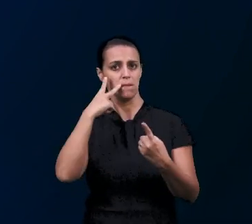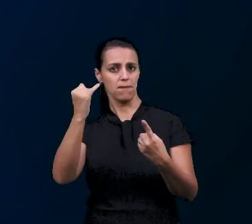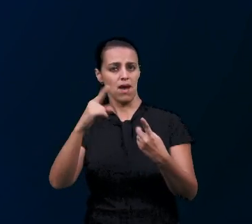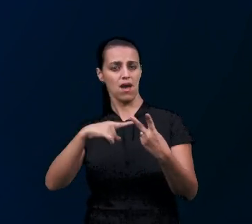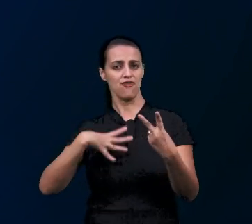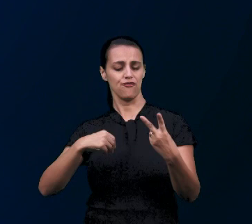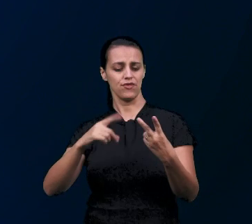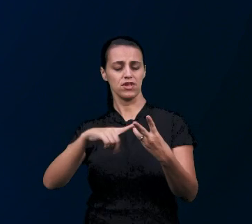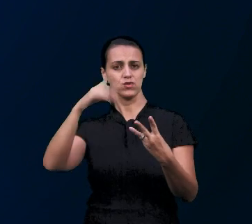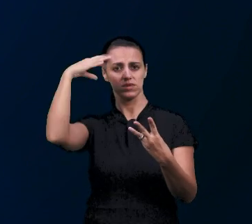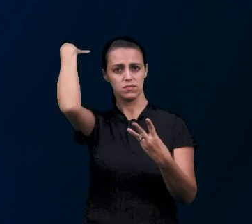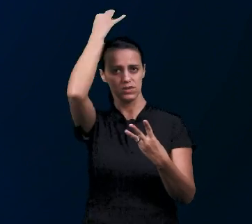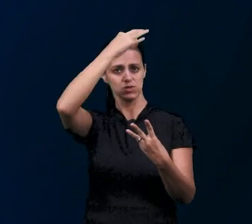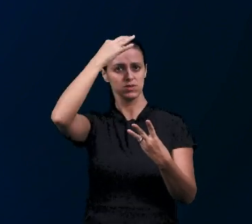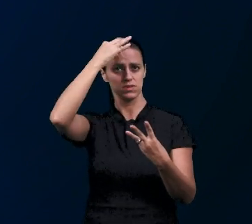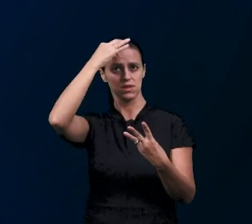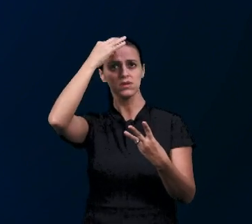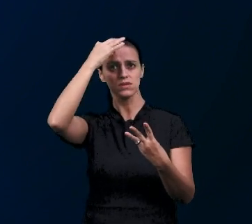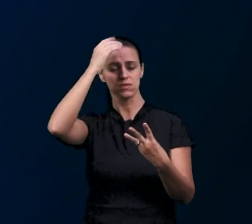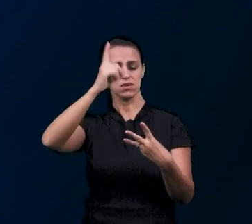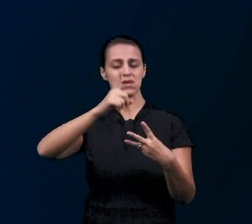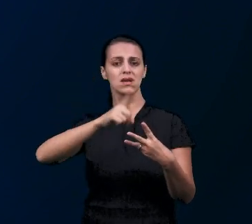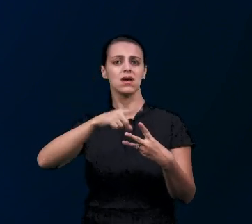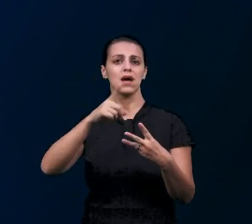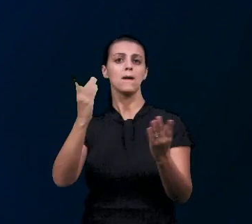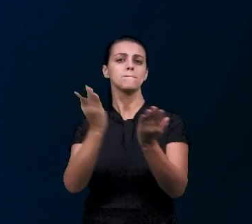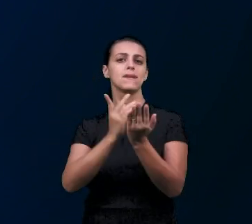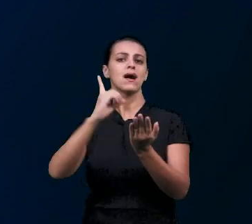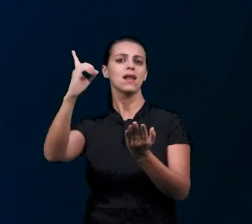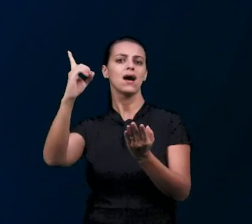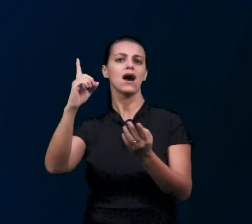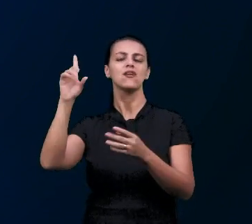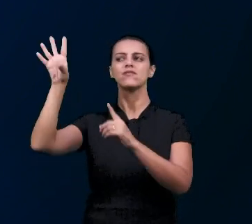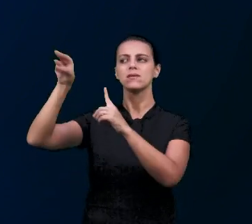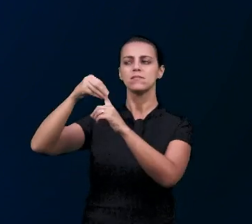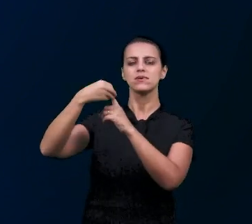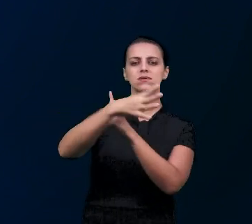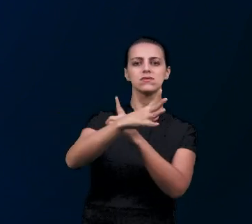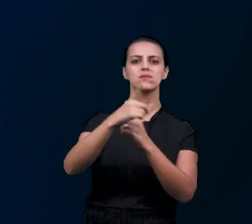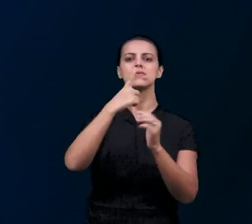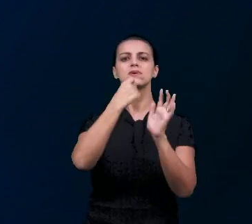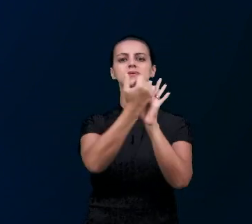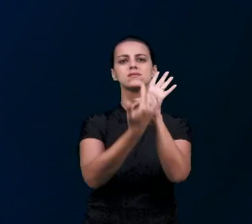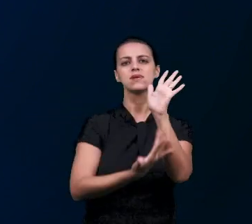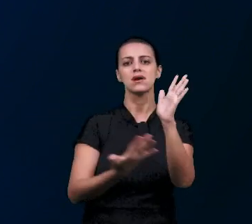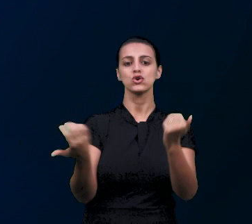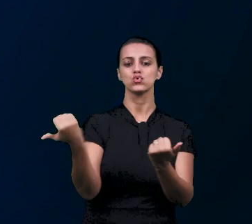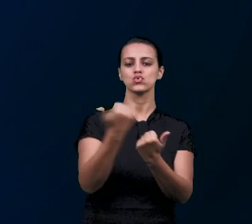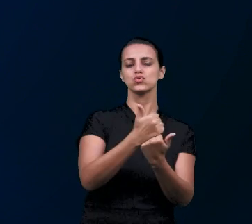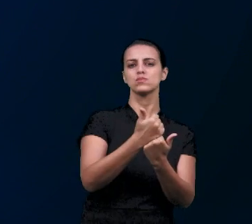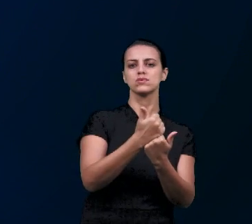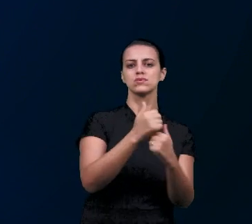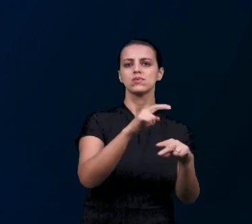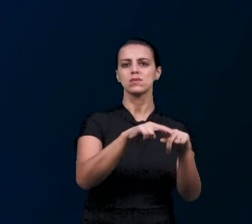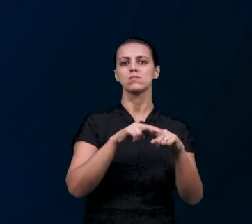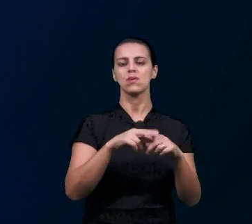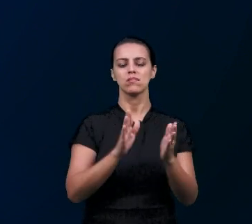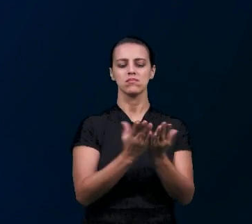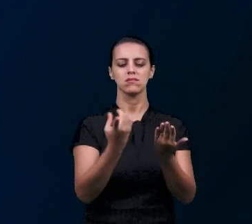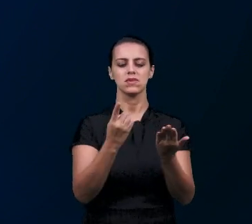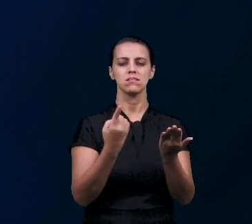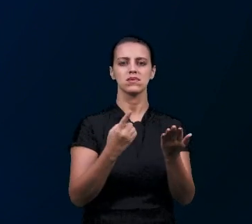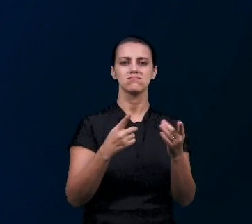de salut ont été remplacés par la parole, le médiateur et le sang. Ont été remplacés par la prohibition de lire la